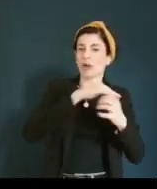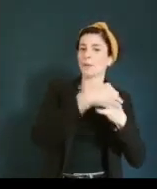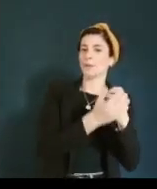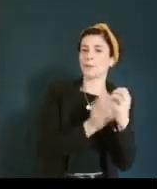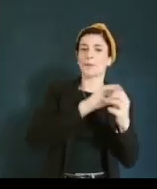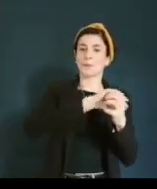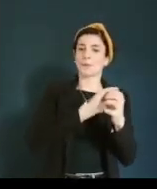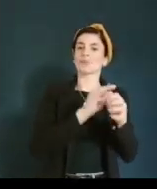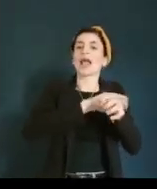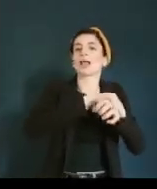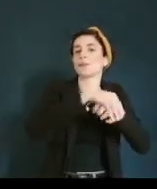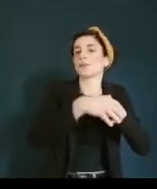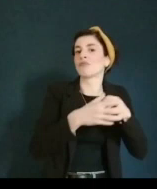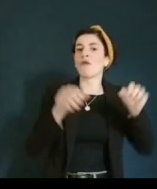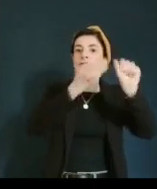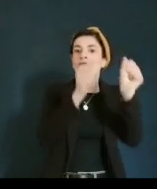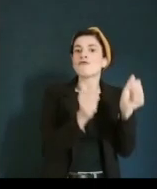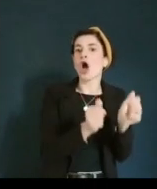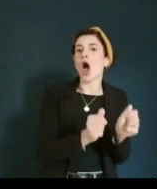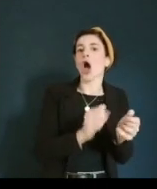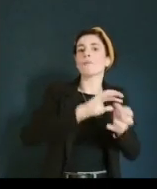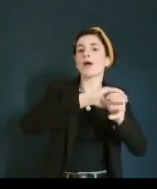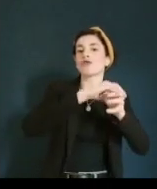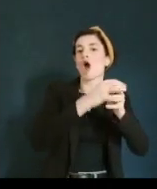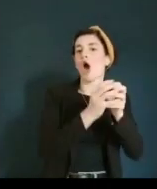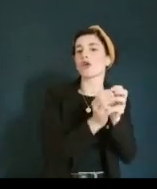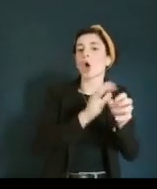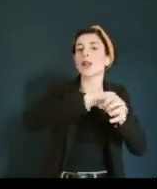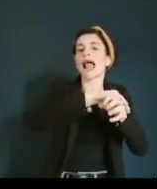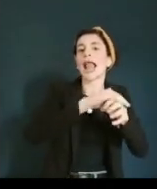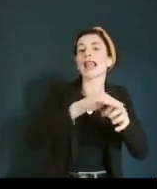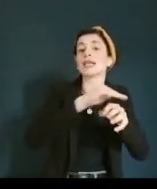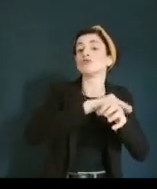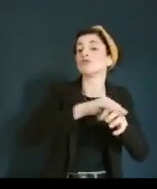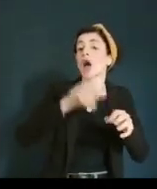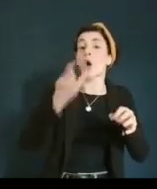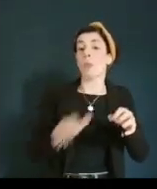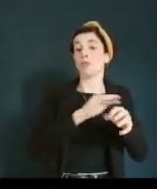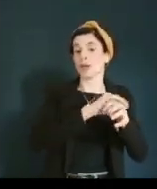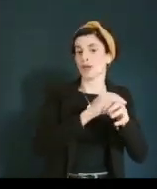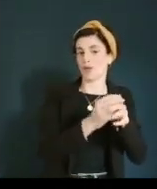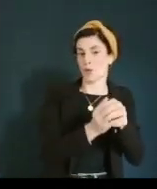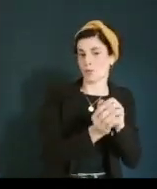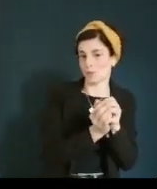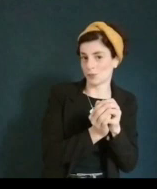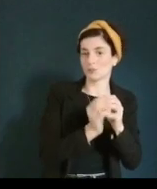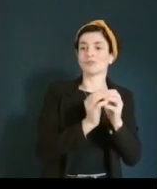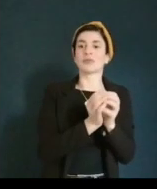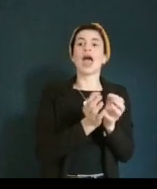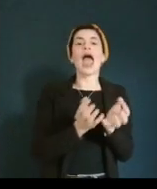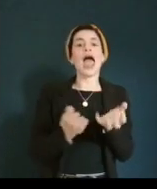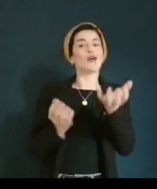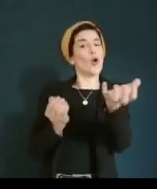quindi cercando di dare una forma il più regolare possibile ai nostri panetti. Dovrebbe essere rotonda e più liscia